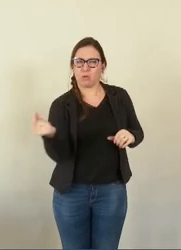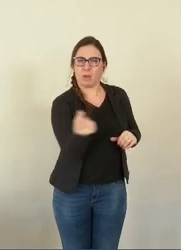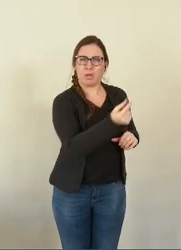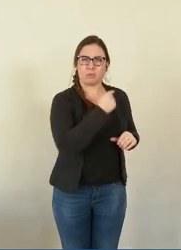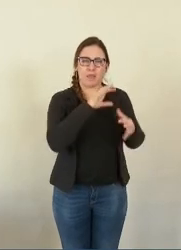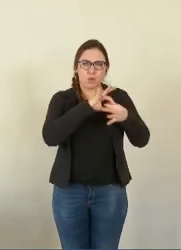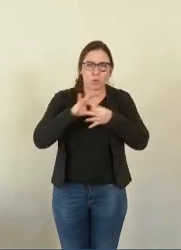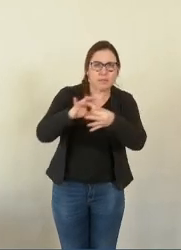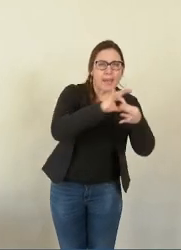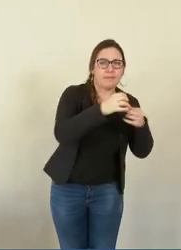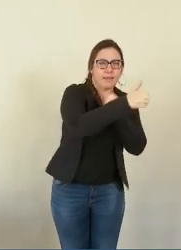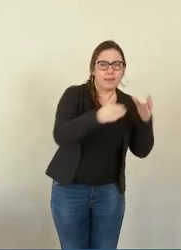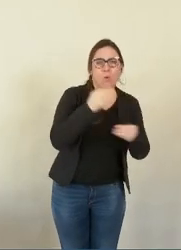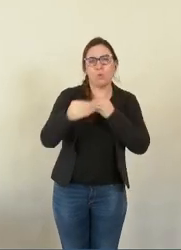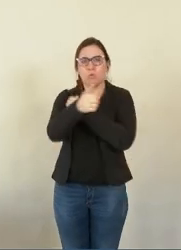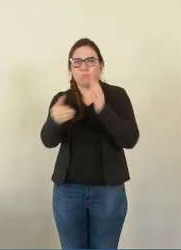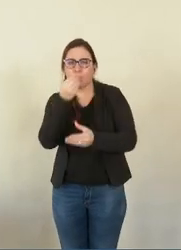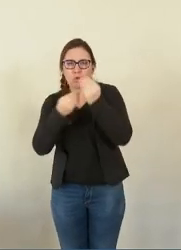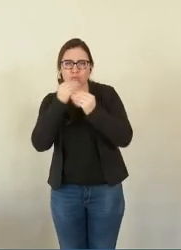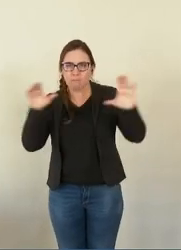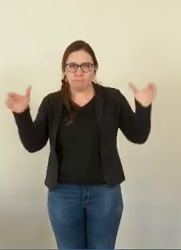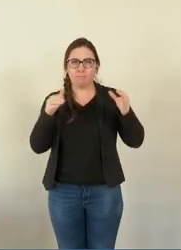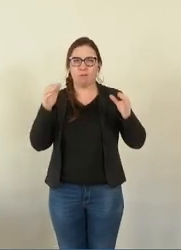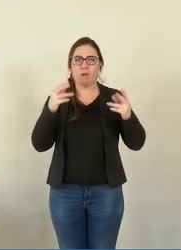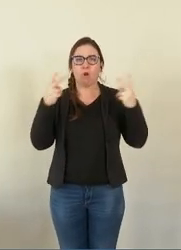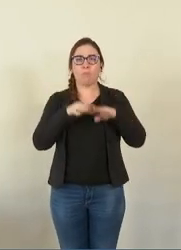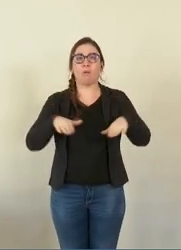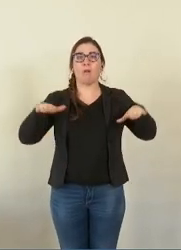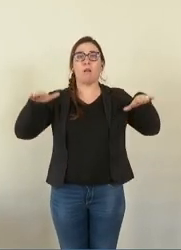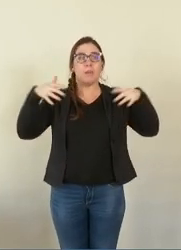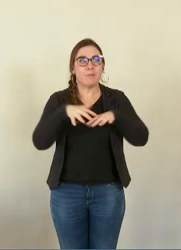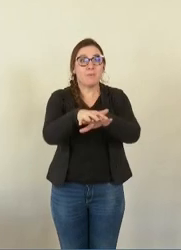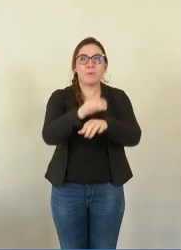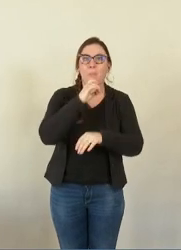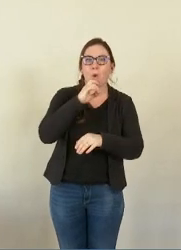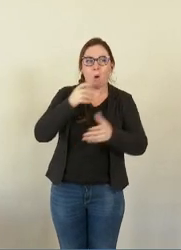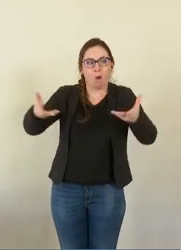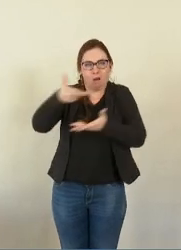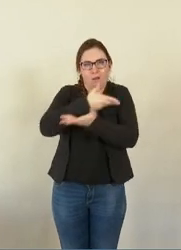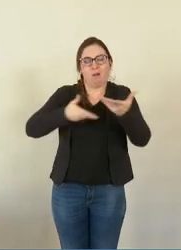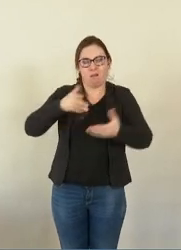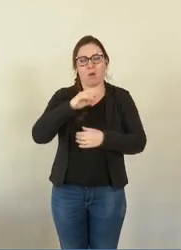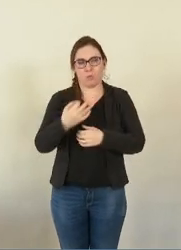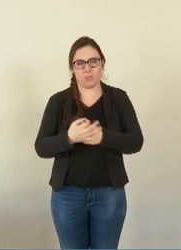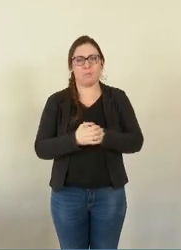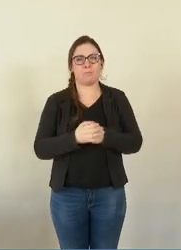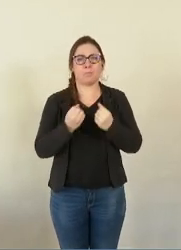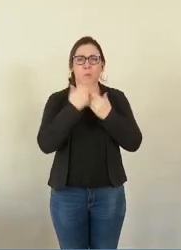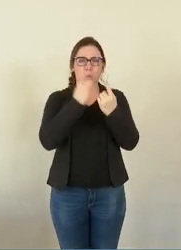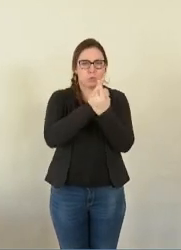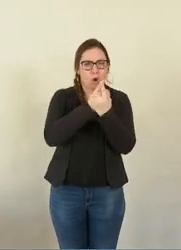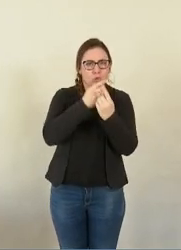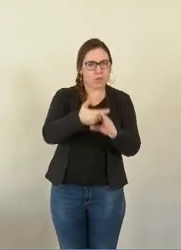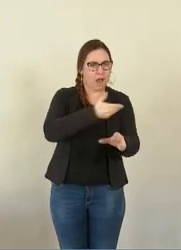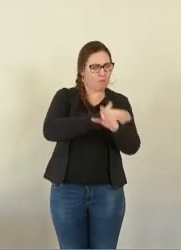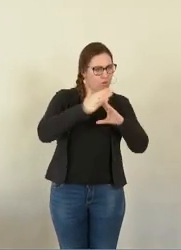champs de la solidarité et de l'alimentation souvent de manière croisée mais pas forcément coordonnée de nombreux entretiens préalable ont permis